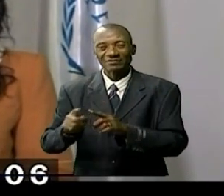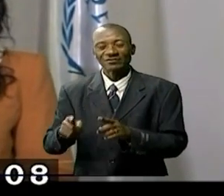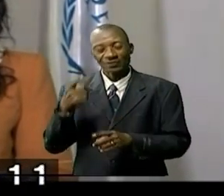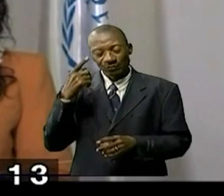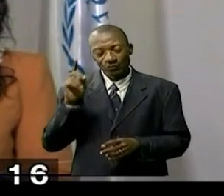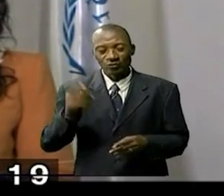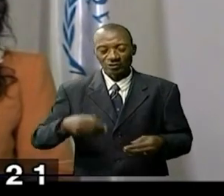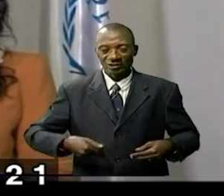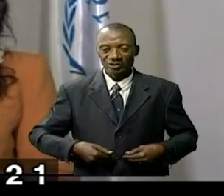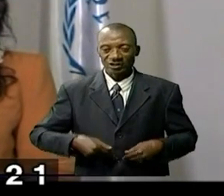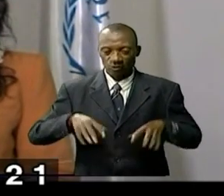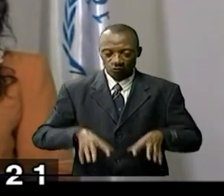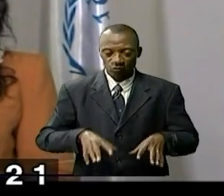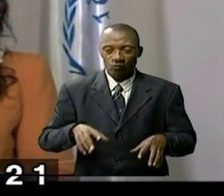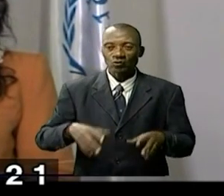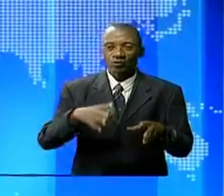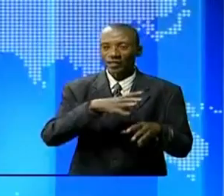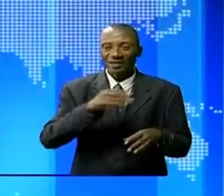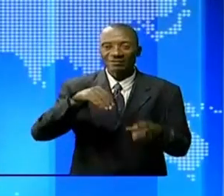l'international